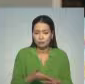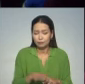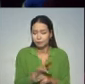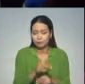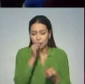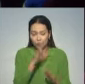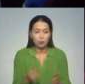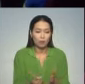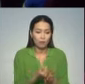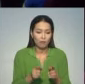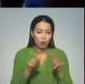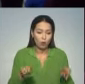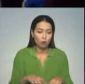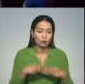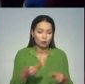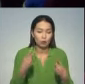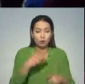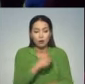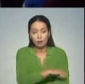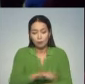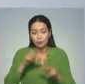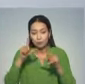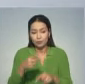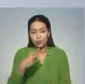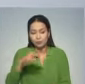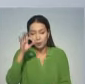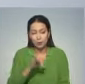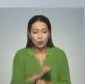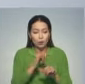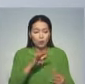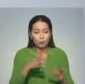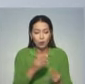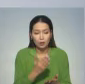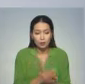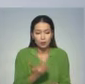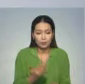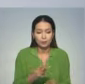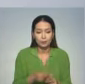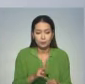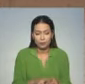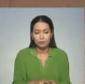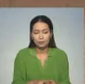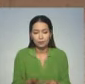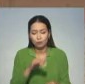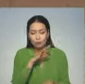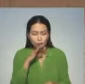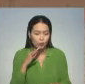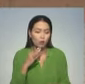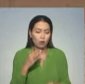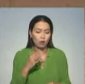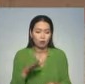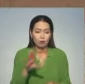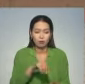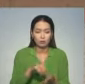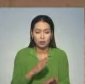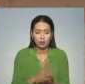арқылы. Ел бойынша есепте тұрғандар саны 20%-ке артқан. Мыңдаған отбасының үмітімен үрей арпалысуда. Мамандар жаман